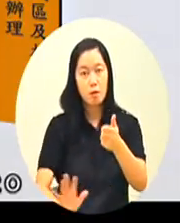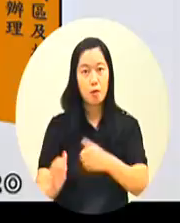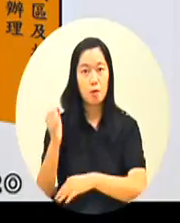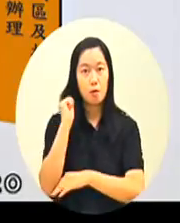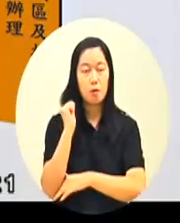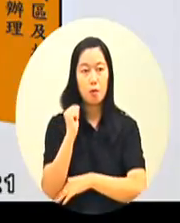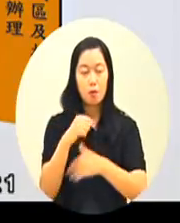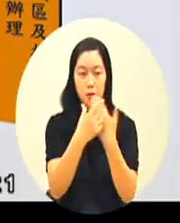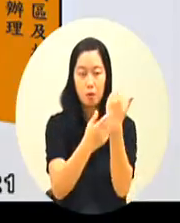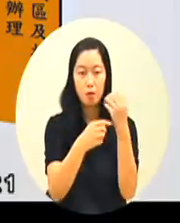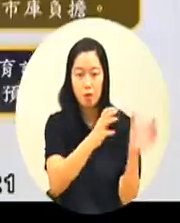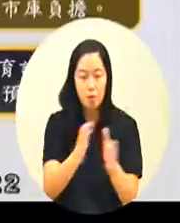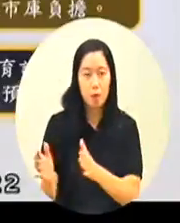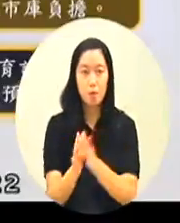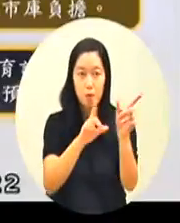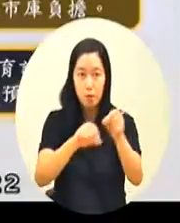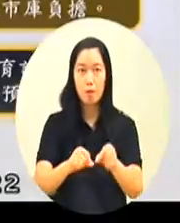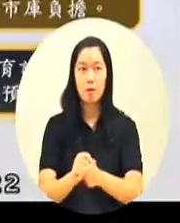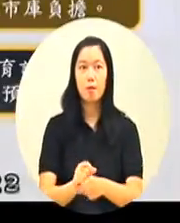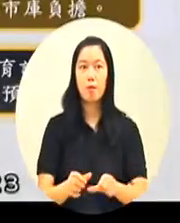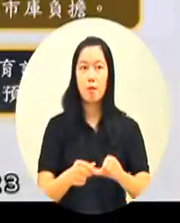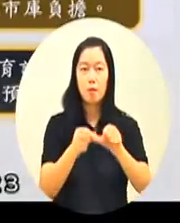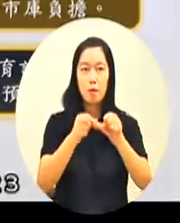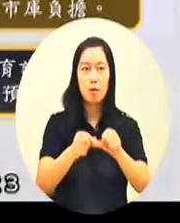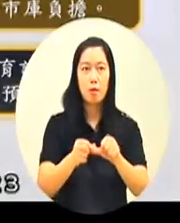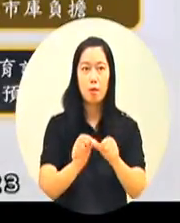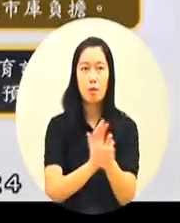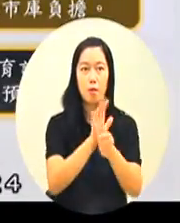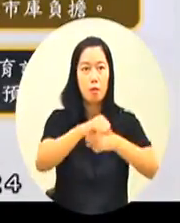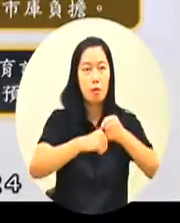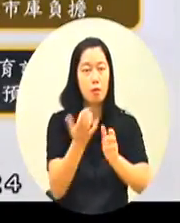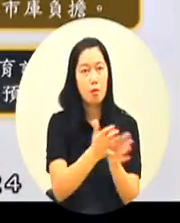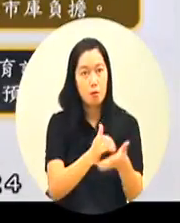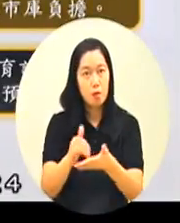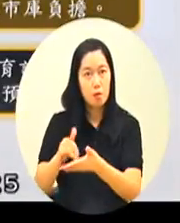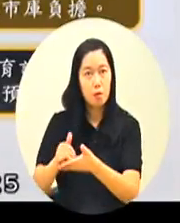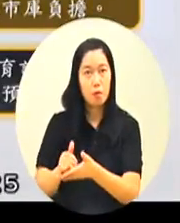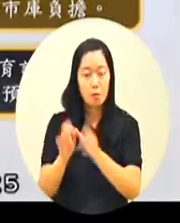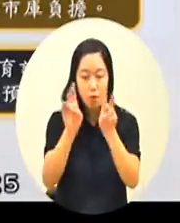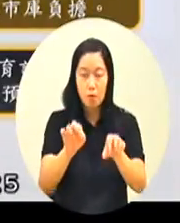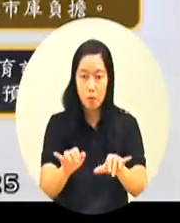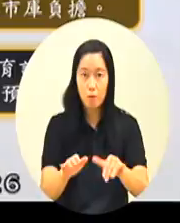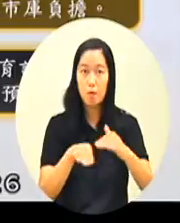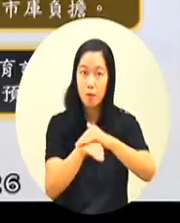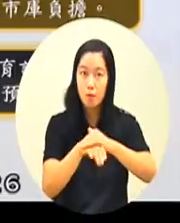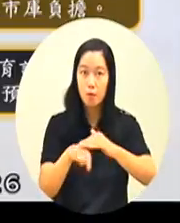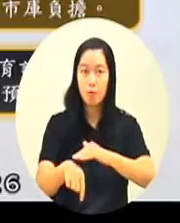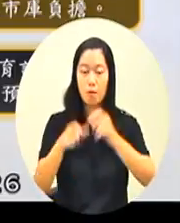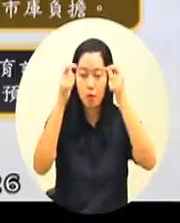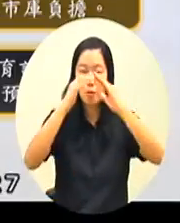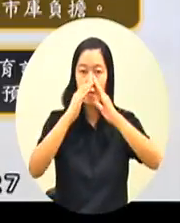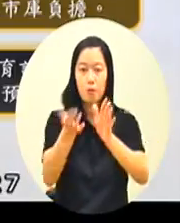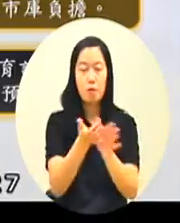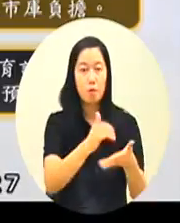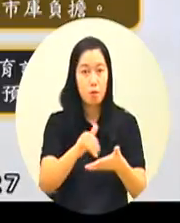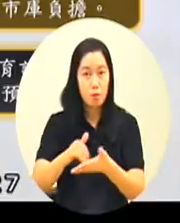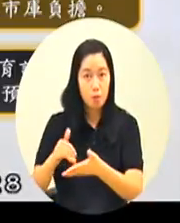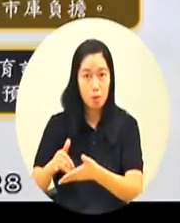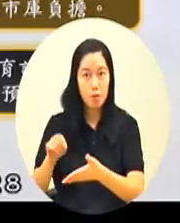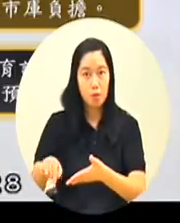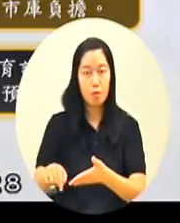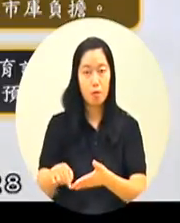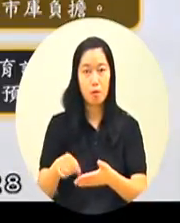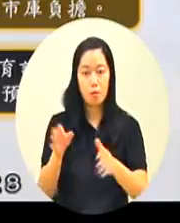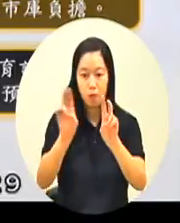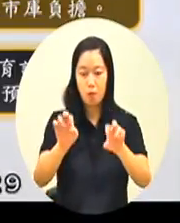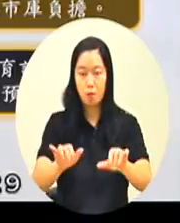理。第五是办理我们预算系统的建制作业，因为本市的预算跟会计资讯系统